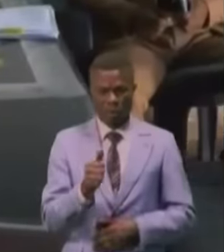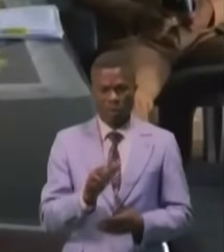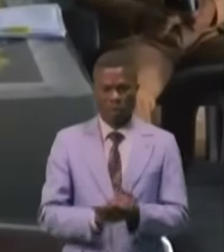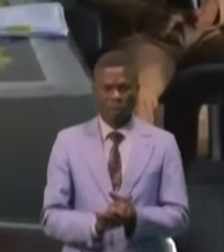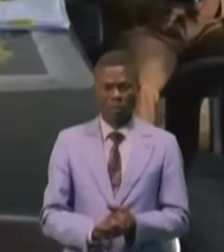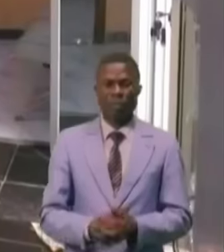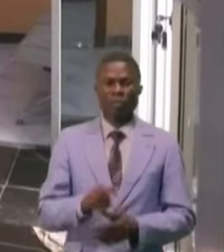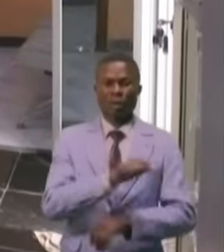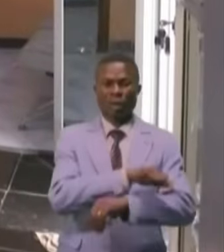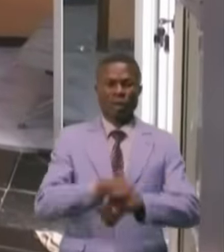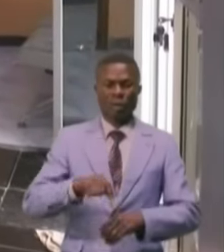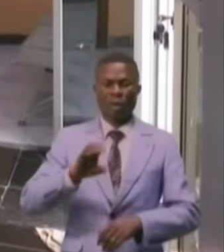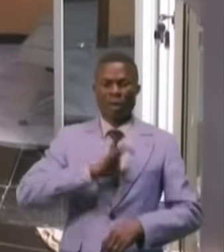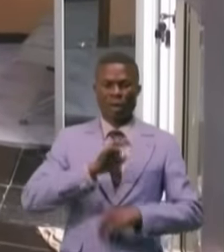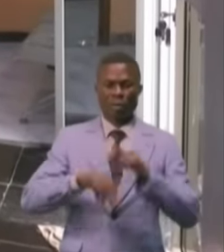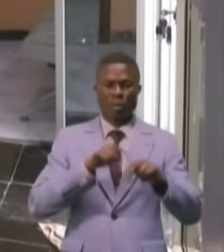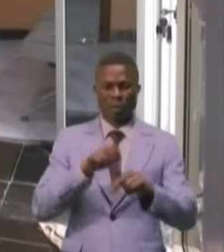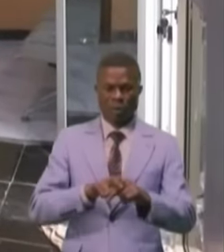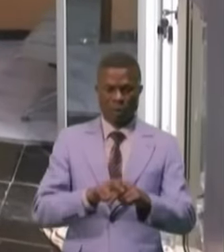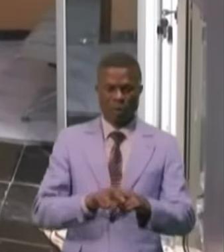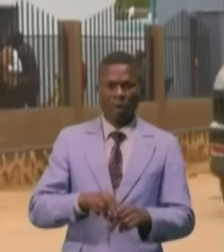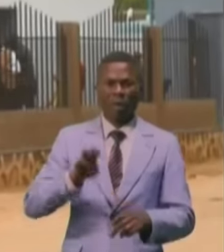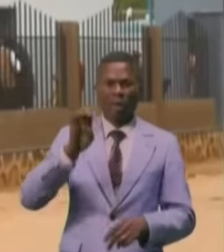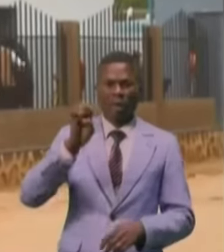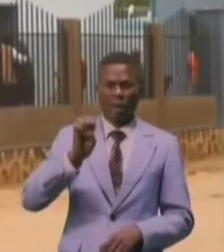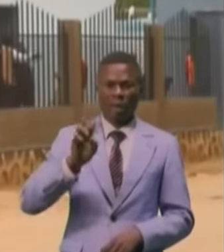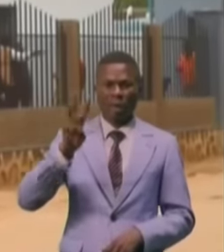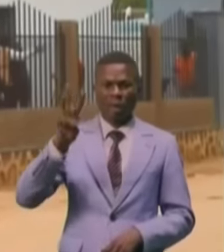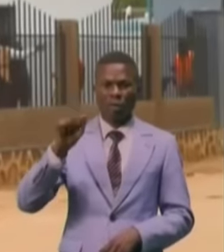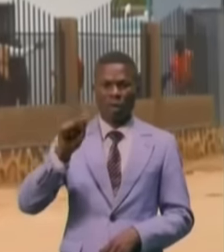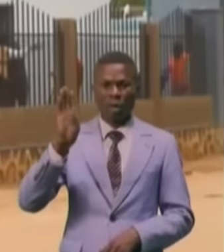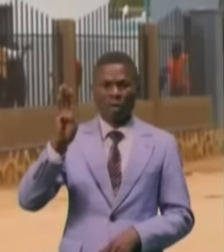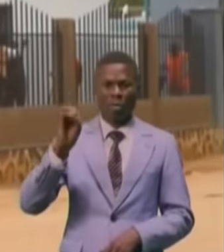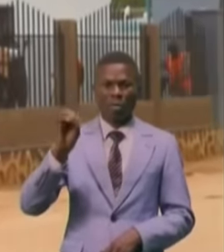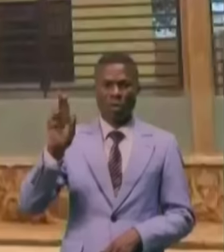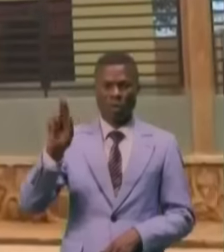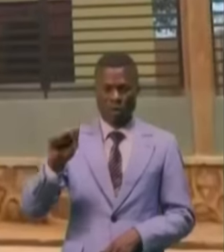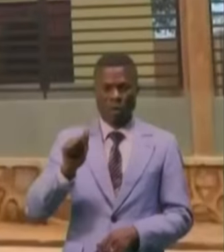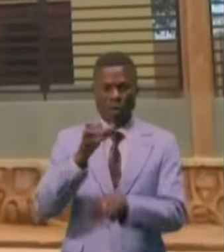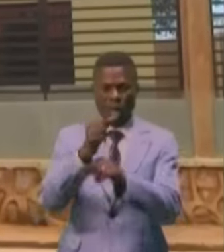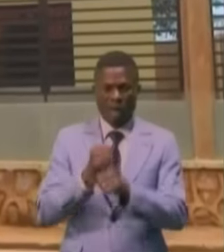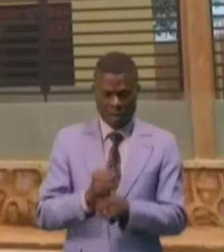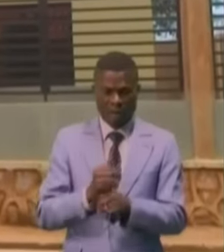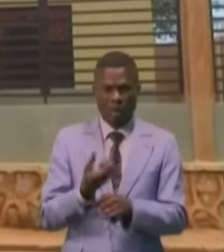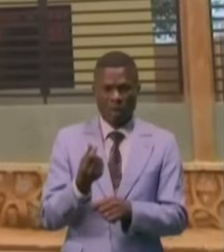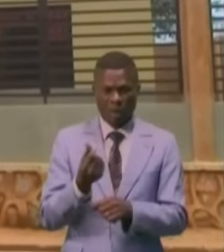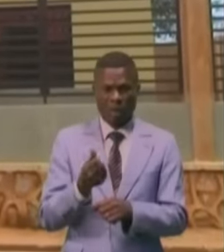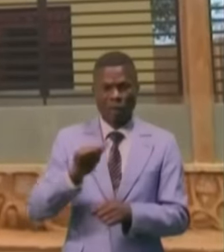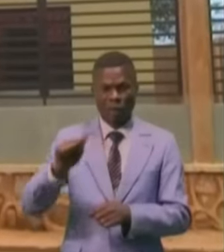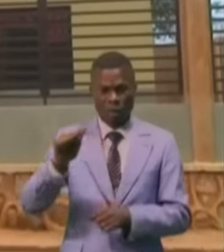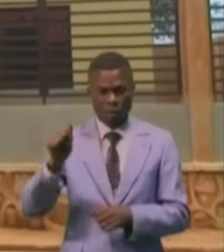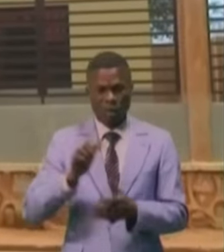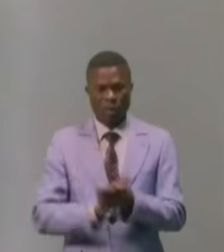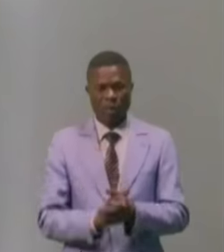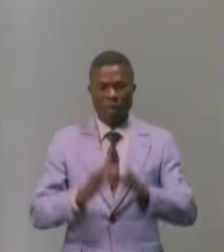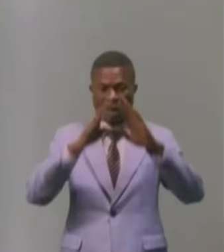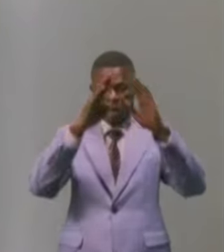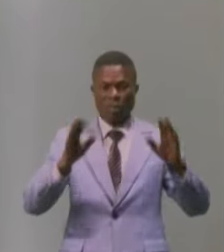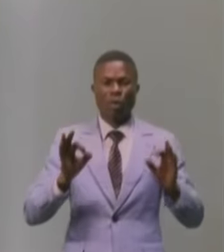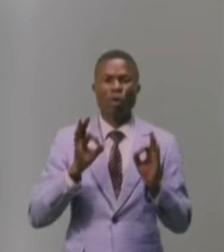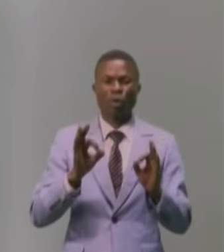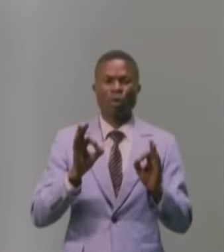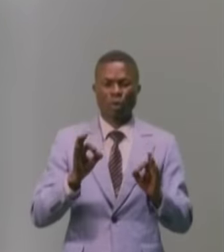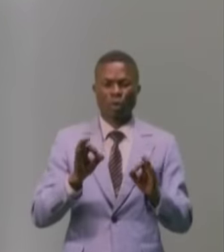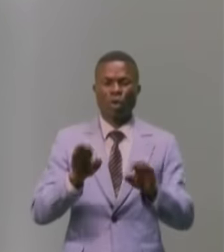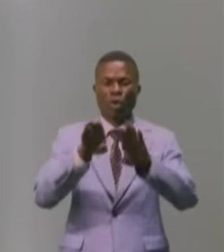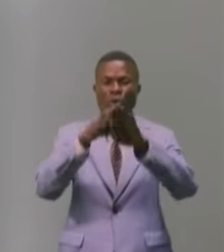sous-commissariat de la PNC Ewabora et le quartier Moussonoï ont acquis sur fonds propres de la commune de Dilala des nouveaux bâtiments inaugurés